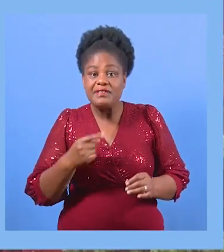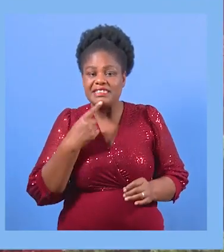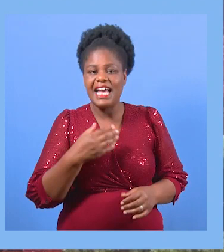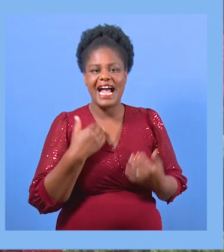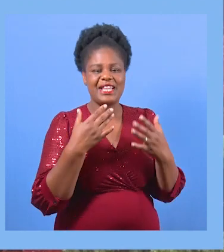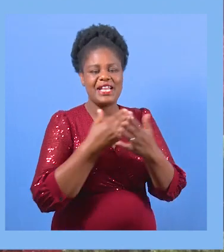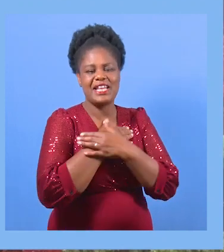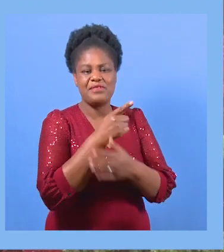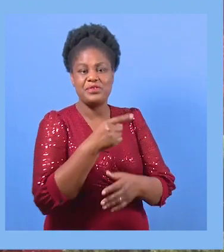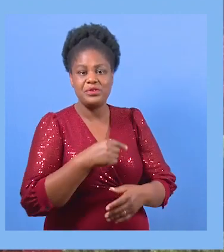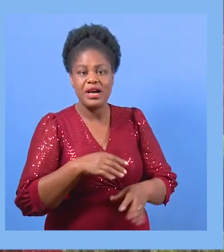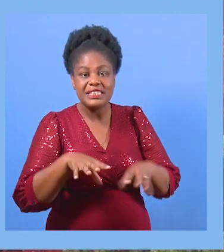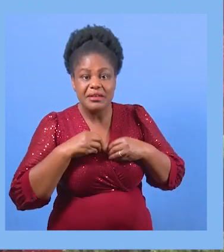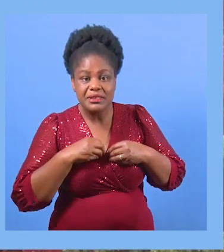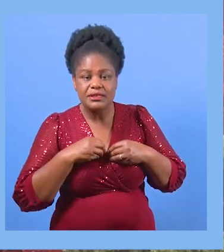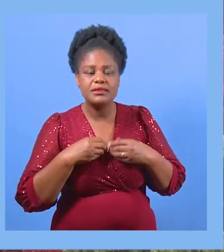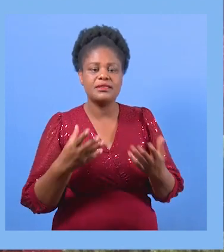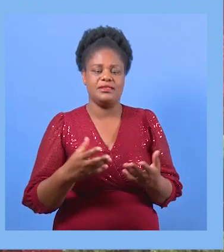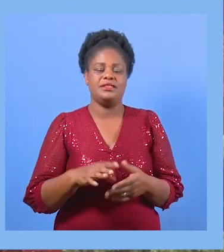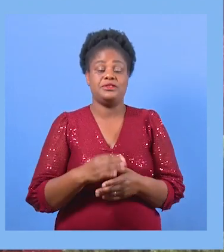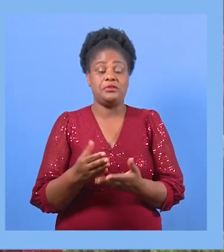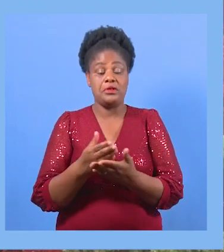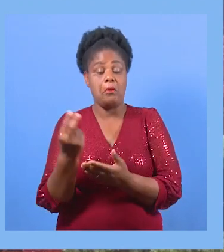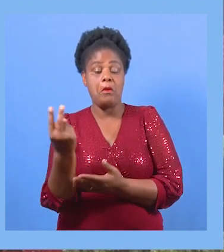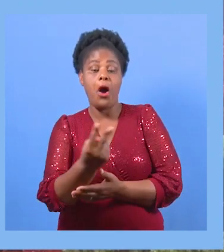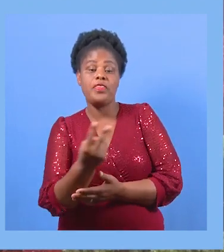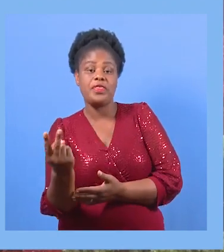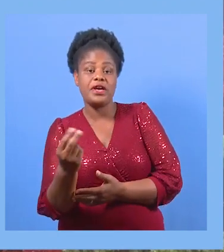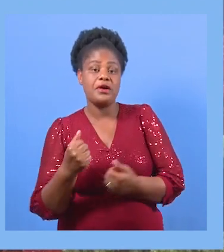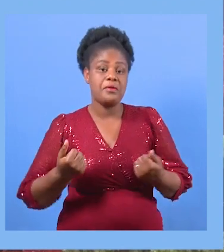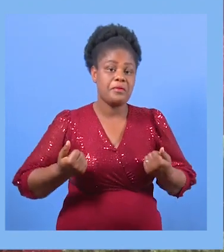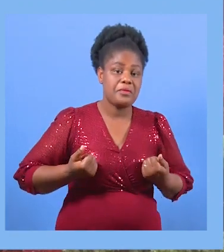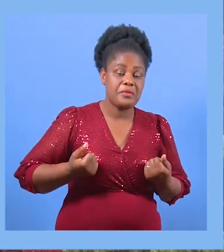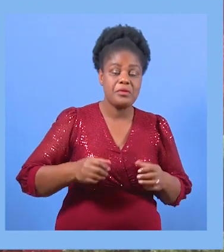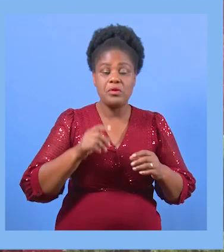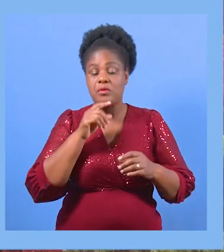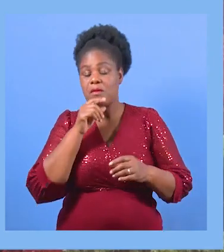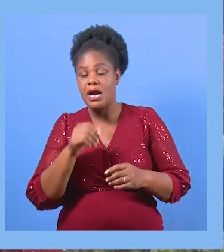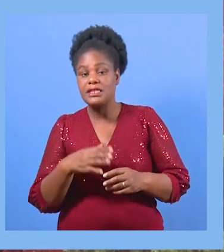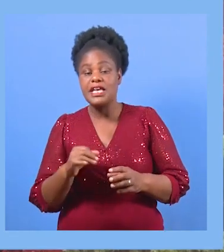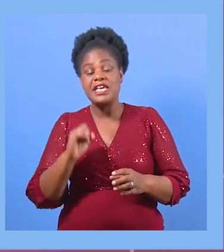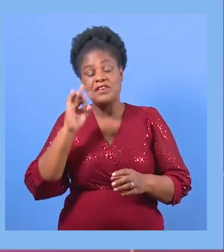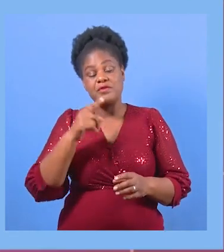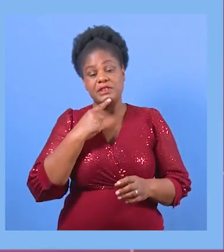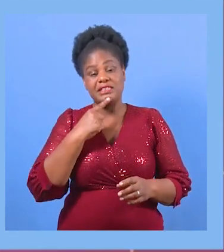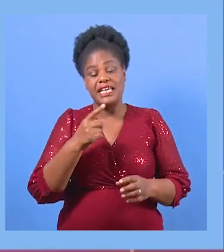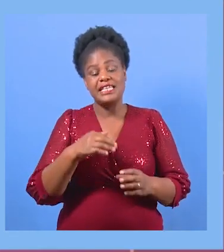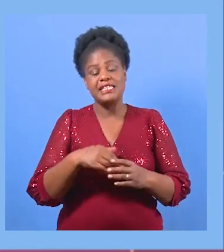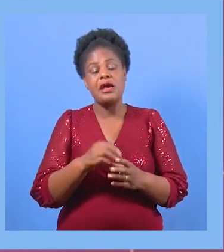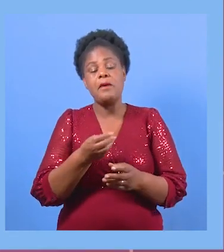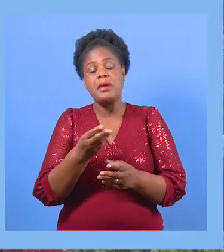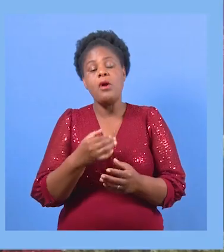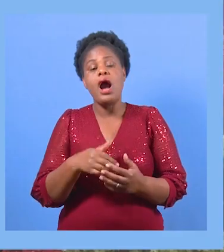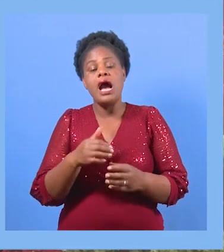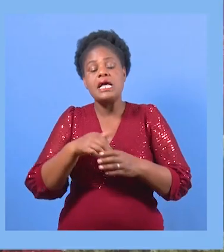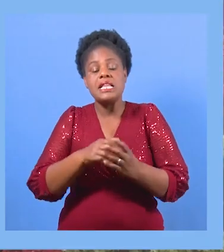napasta. Zviri kunzungu, zviri kunyimo. Handitika hanzi kana tati murudo hatisi kurasika